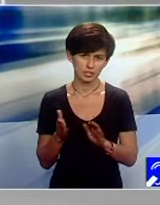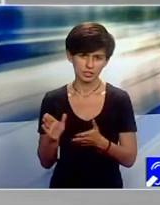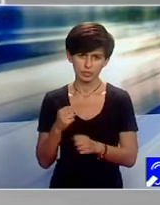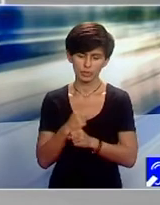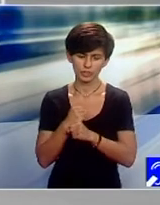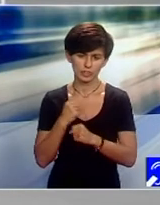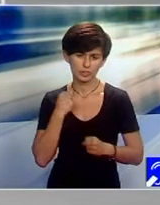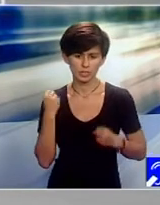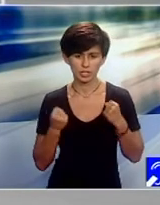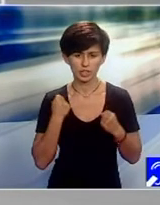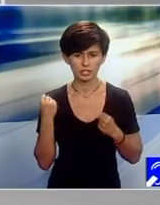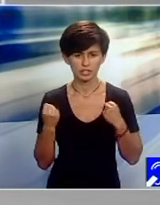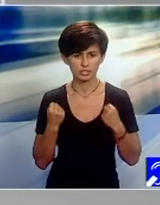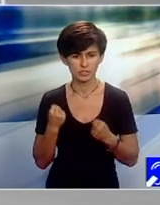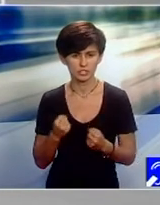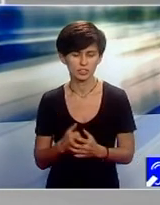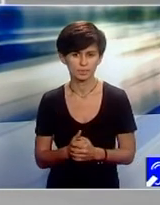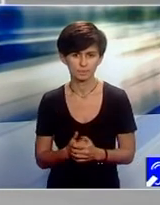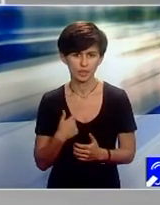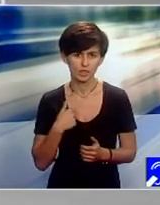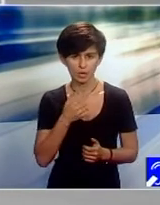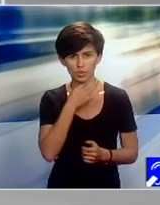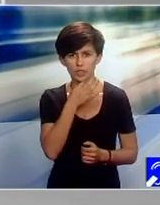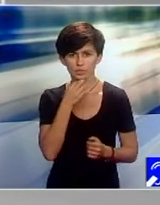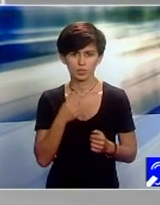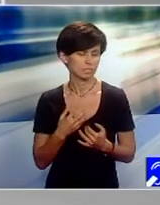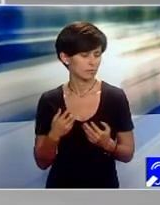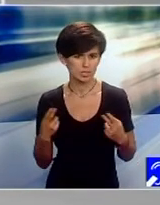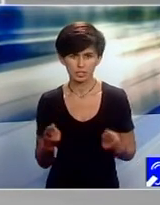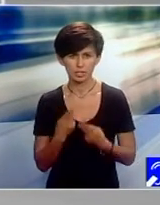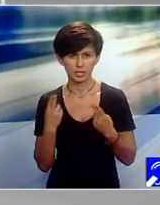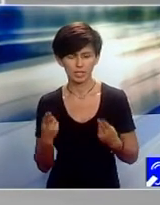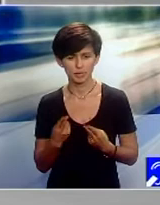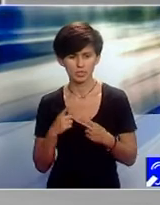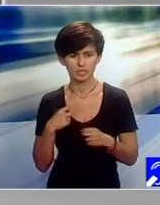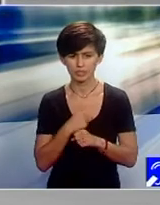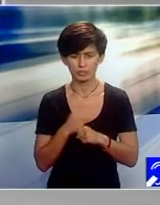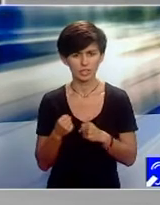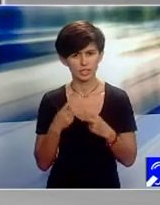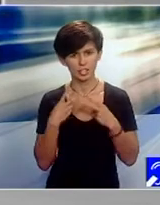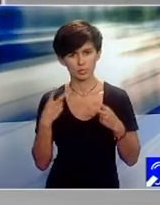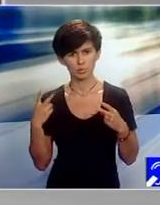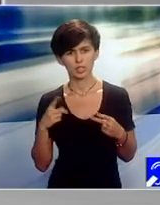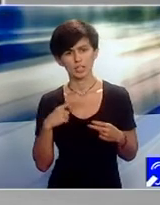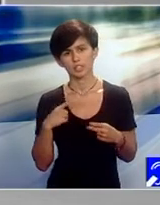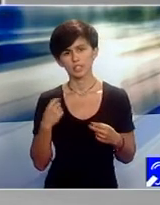ținem activă mintea? Eu aș zice de cât mai repede. Este extrem de important să ne ținem activă